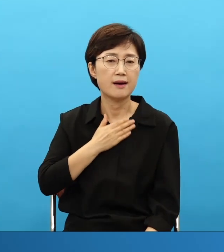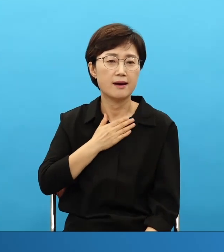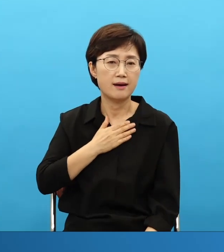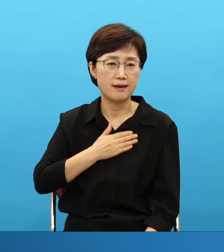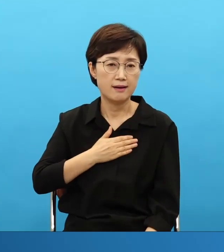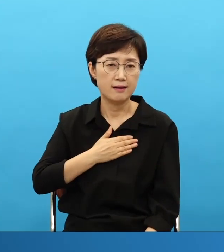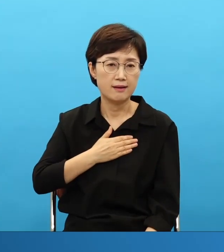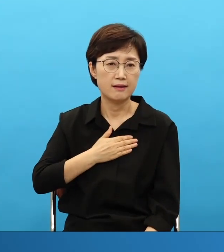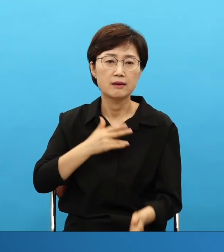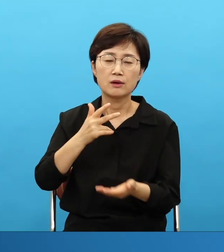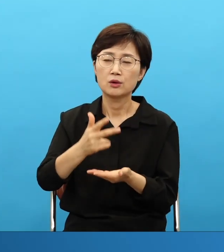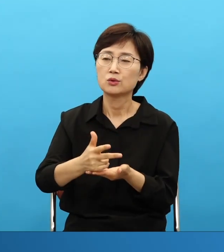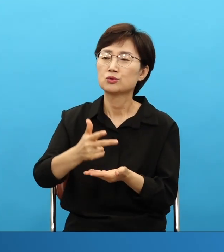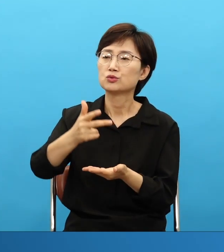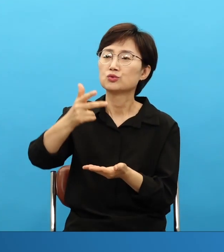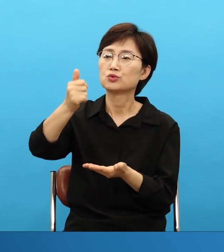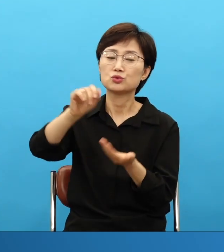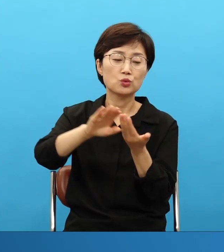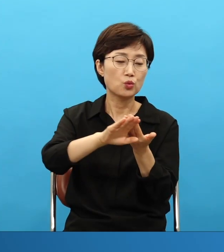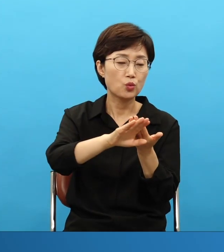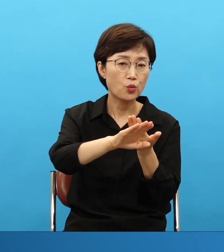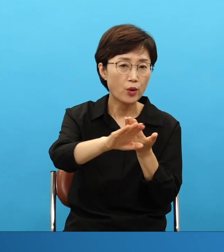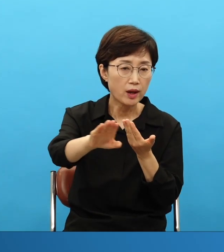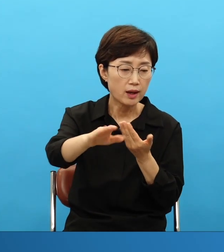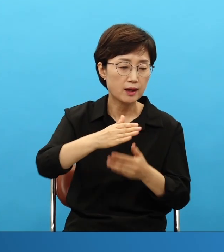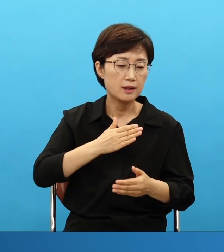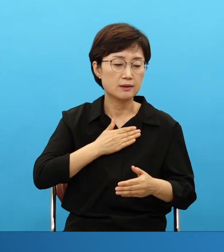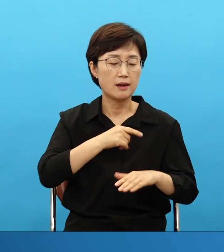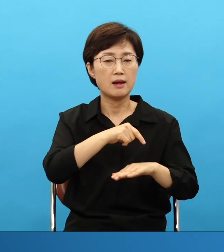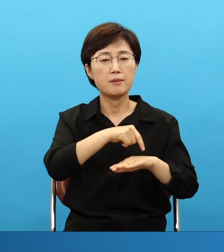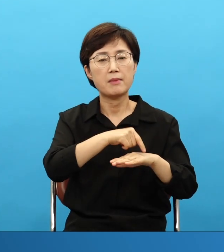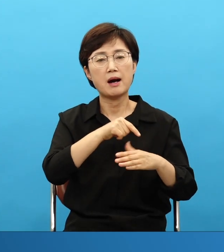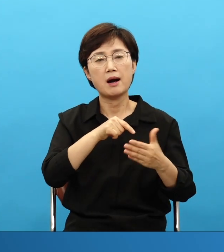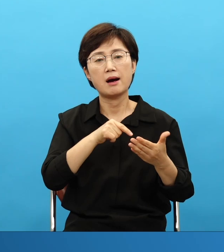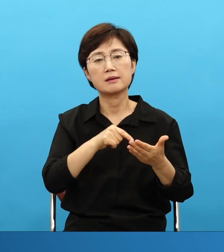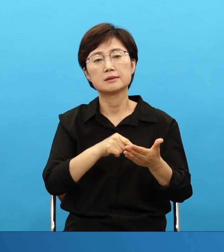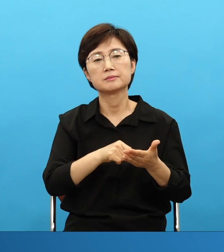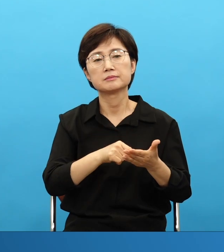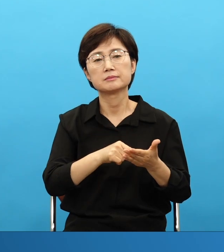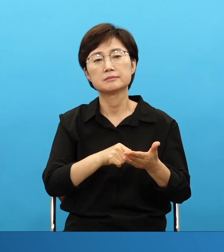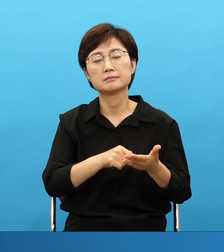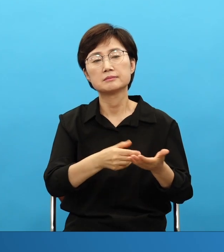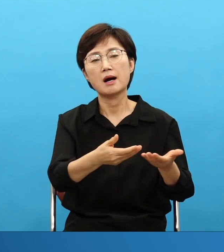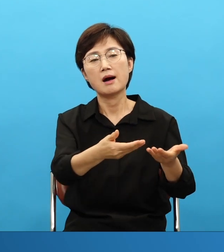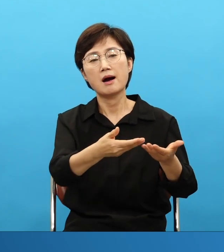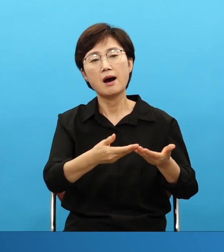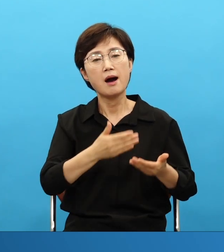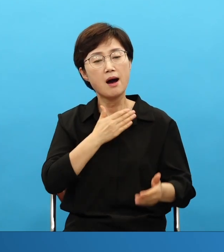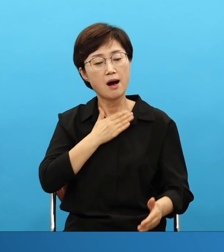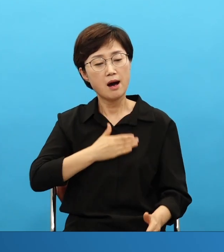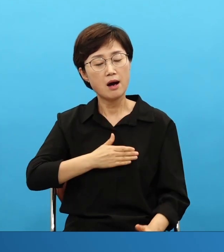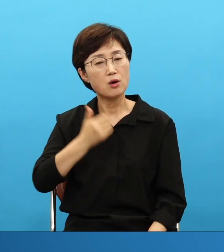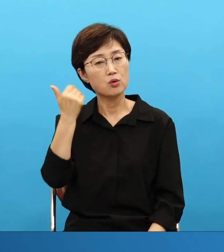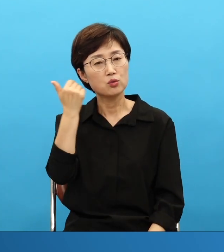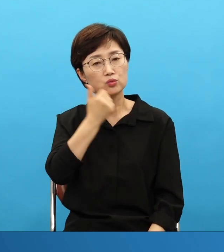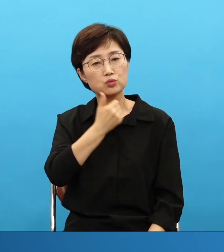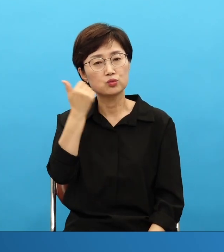소원을 주밖에 나의 마음